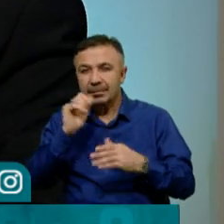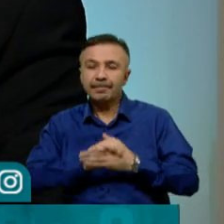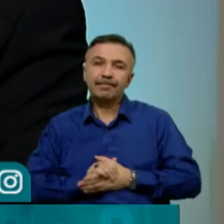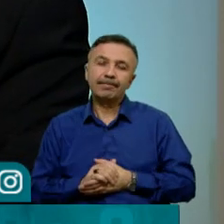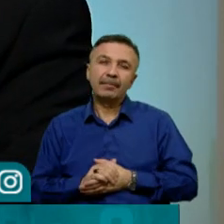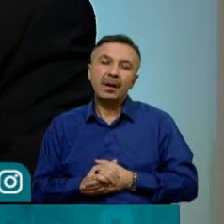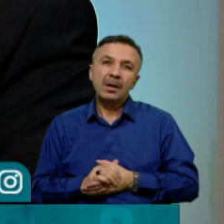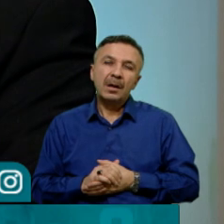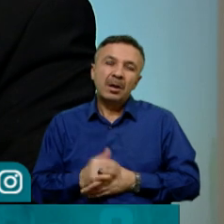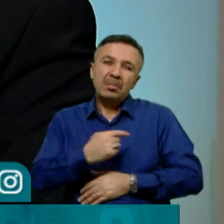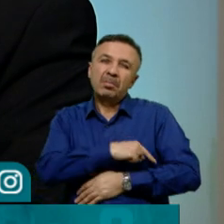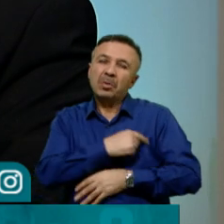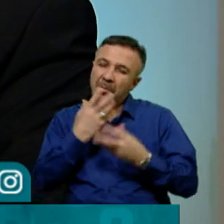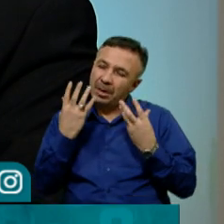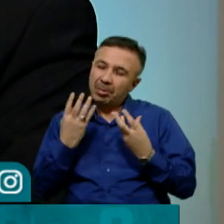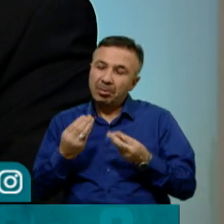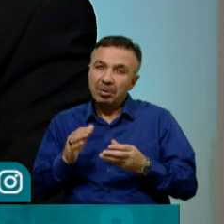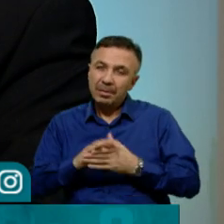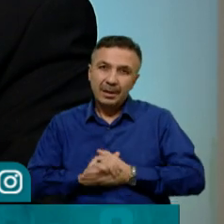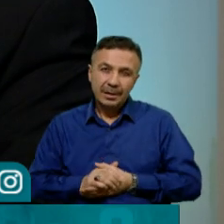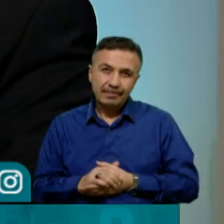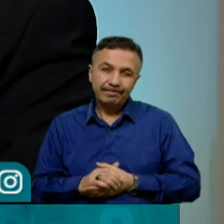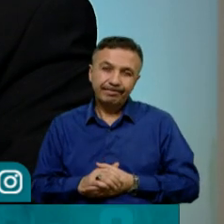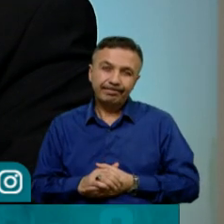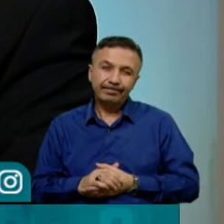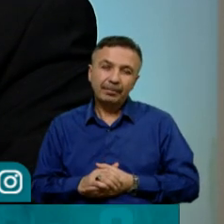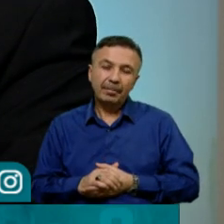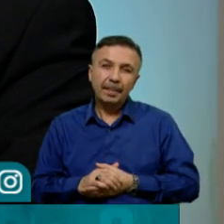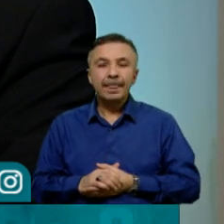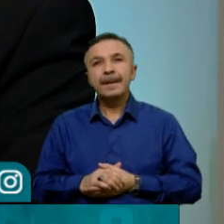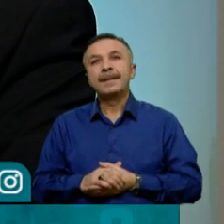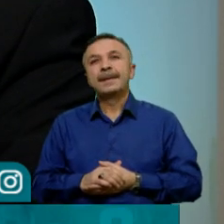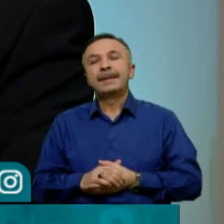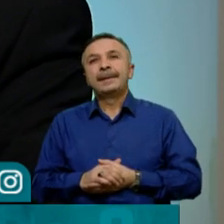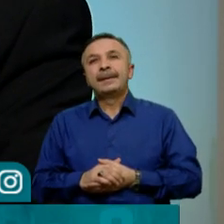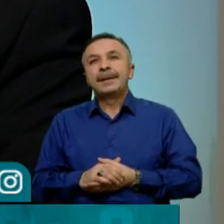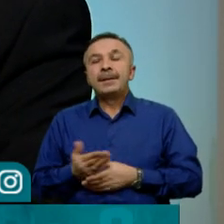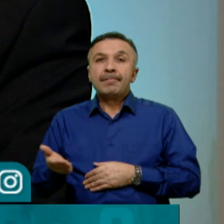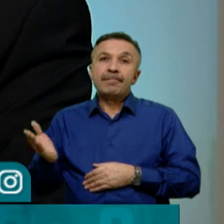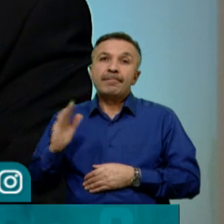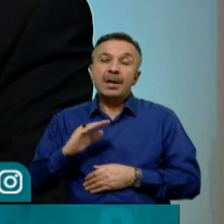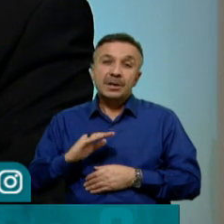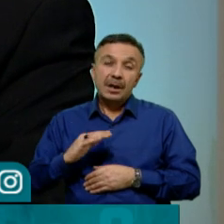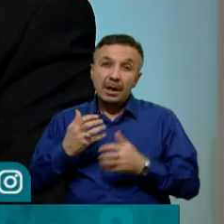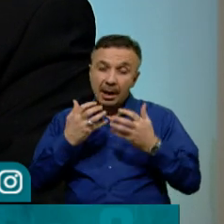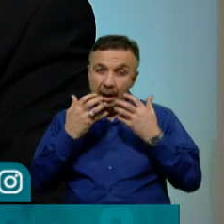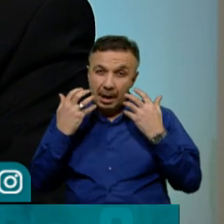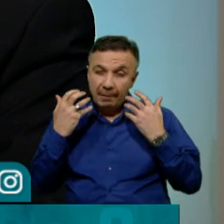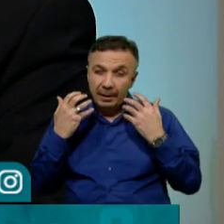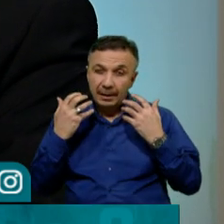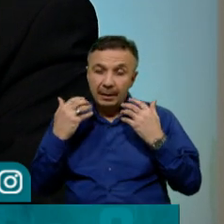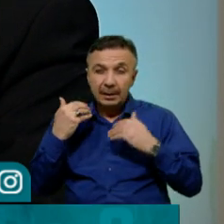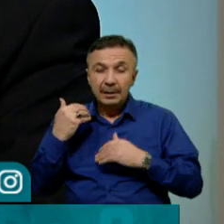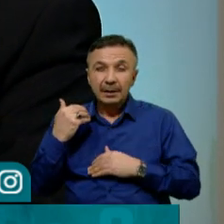olabilen ve her ne kadar Nadir olsa da bir durumdur başka hayvanlarla yani kuzu